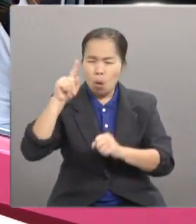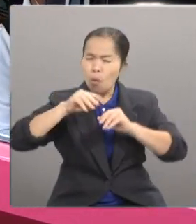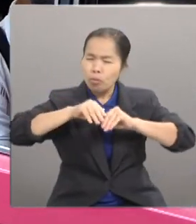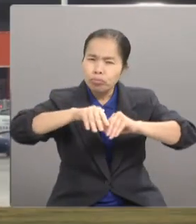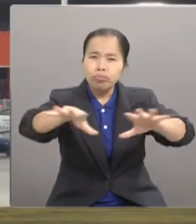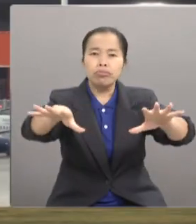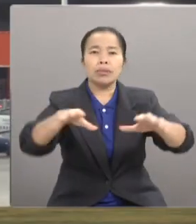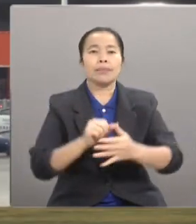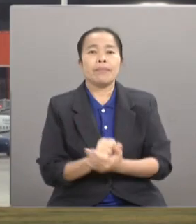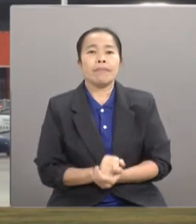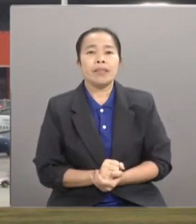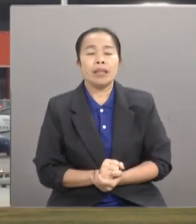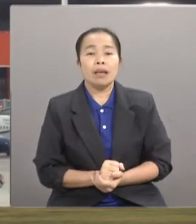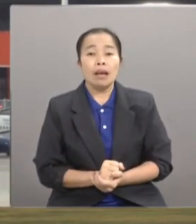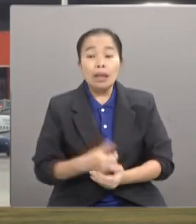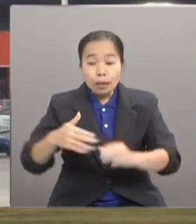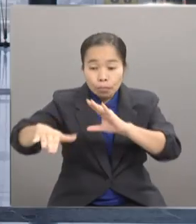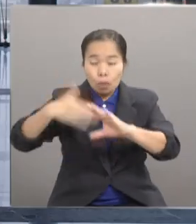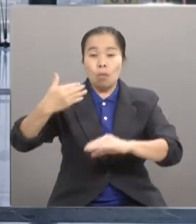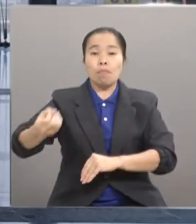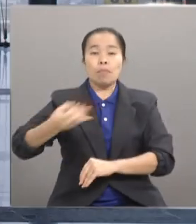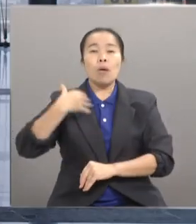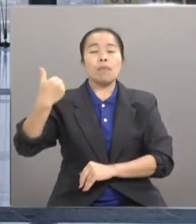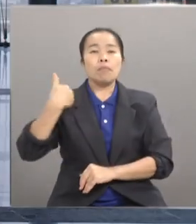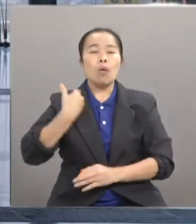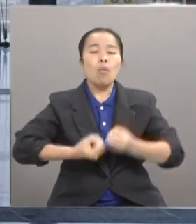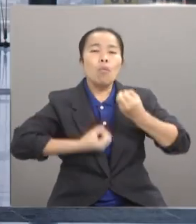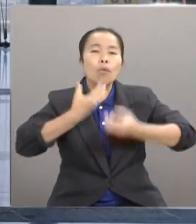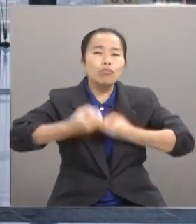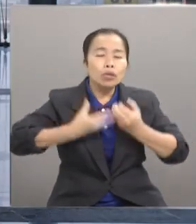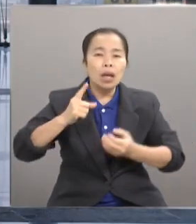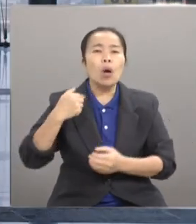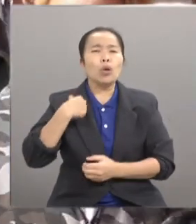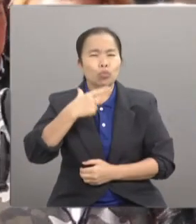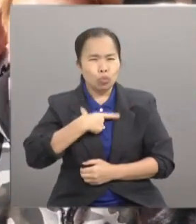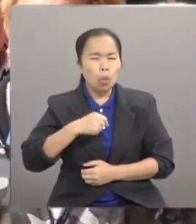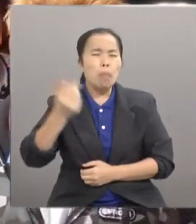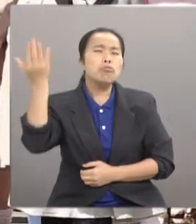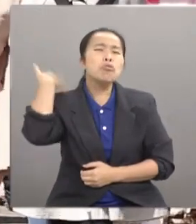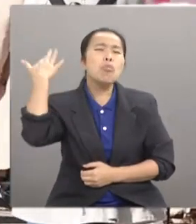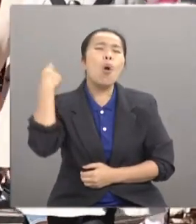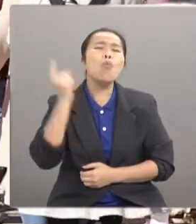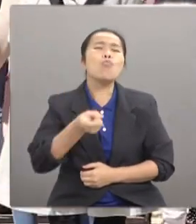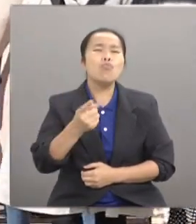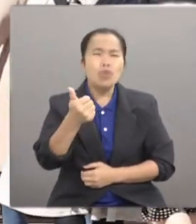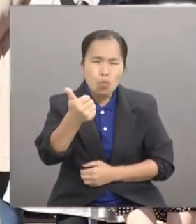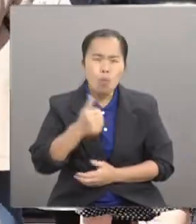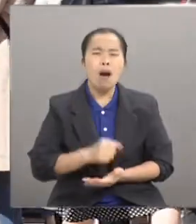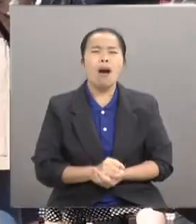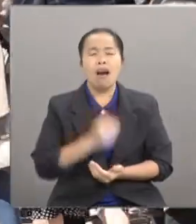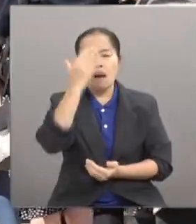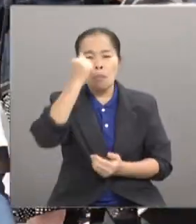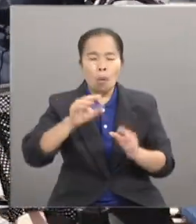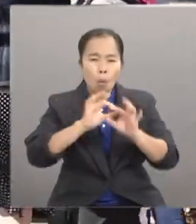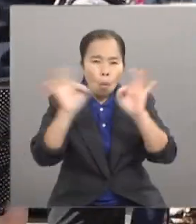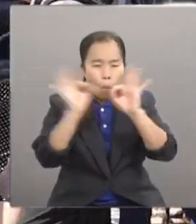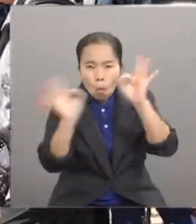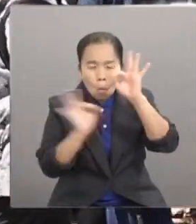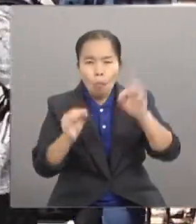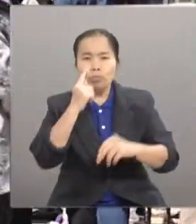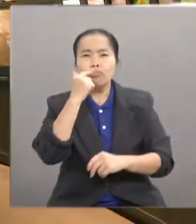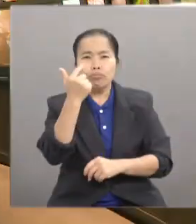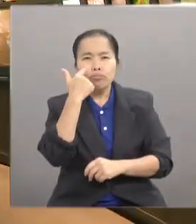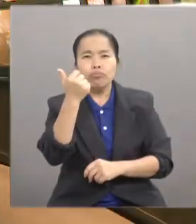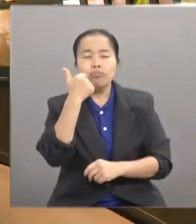างส่นคุต่วงวก็บอกความรู้สึกว่าชอบเอหามแบบเดิมมากกว่าเพรามีเรองรวหากหลายที่นาตดตามค่